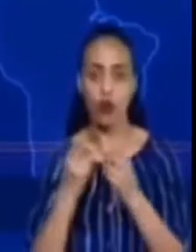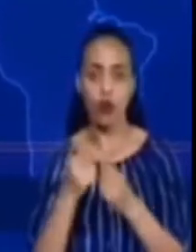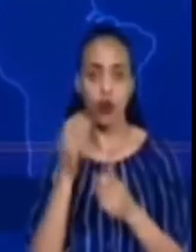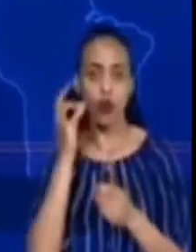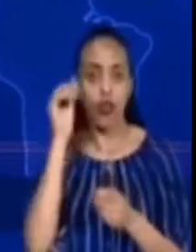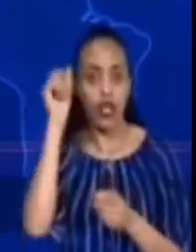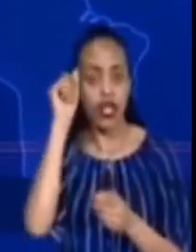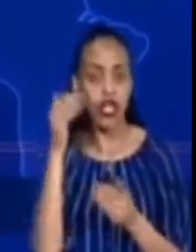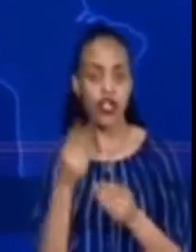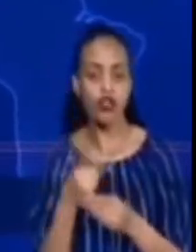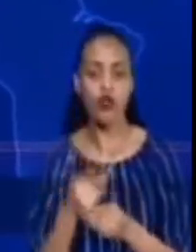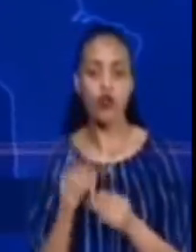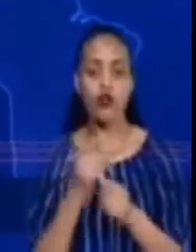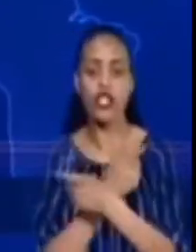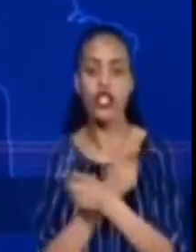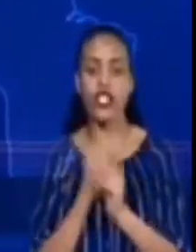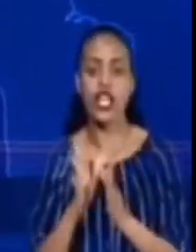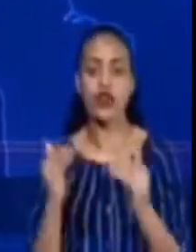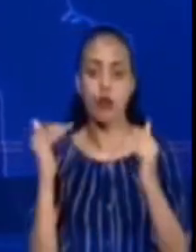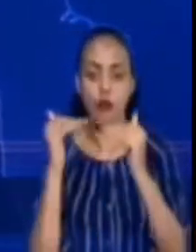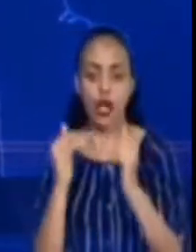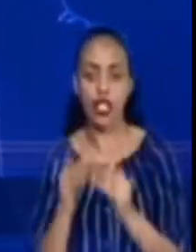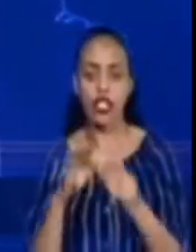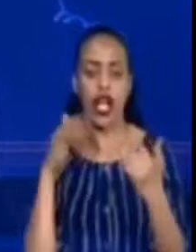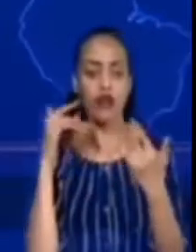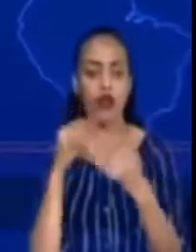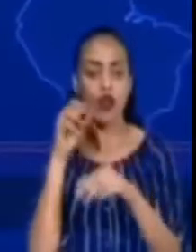መቼ አህመዲን ጀበል ስለ ክርስቶስ ፍቅር መች ተናገረ